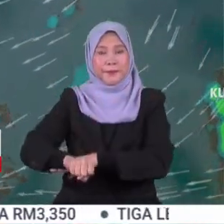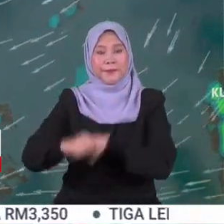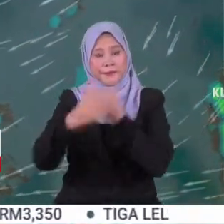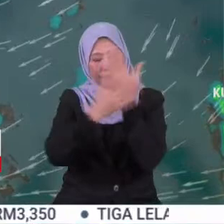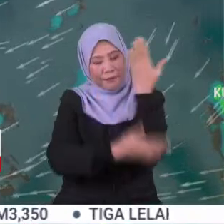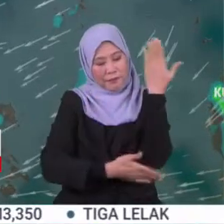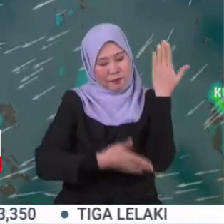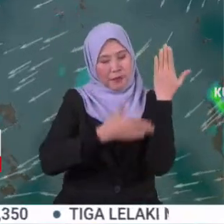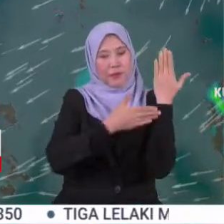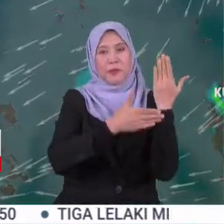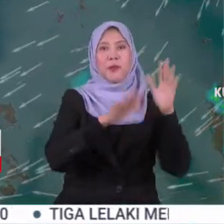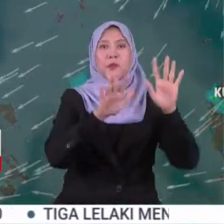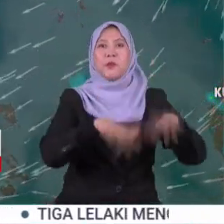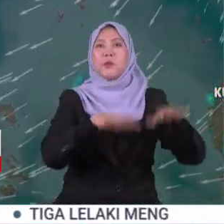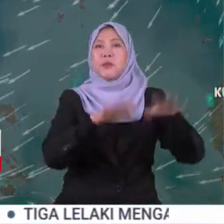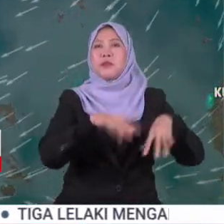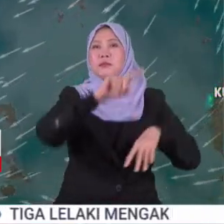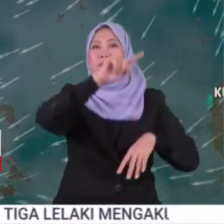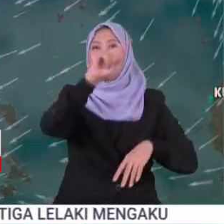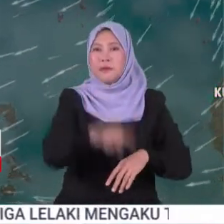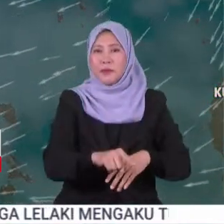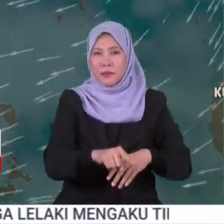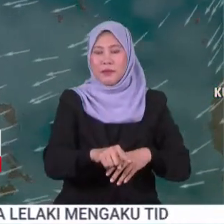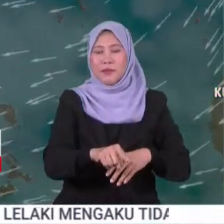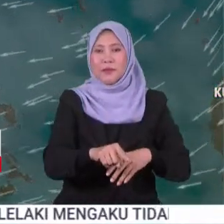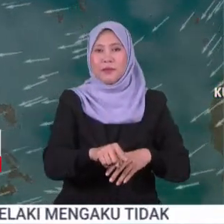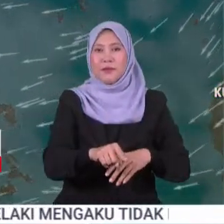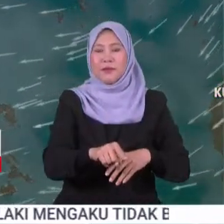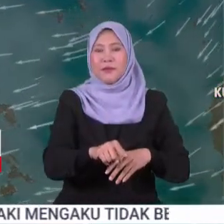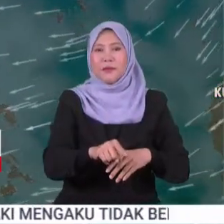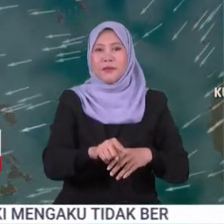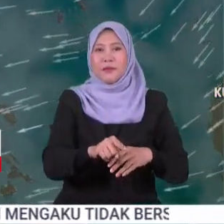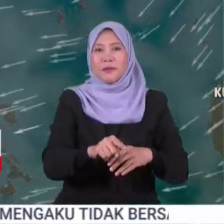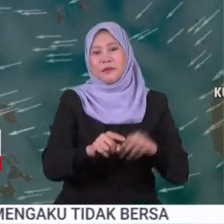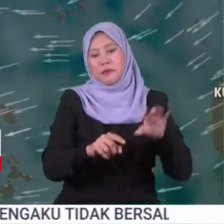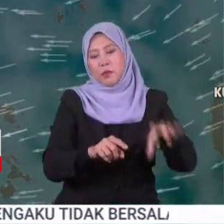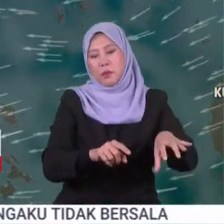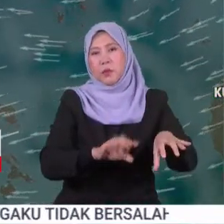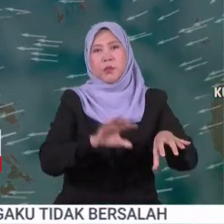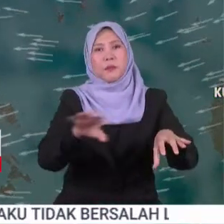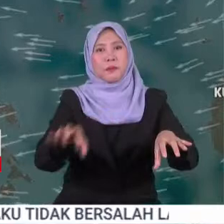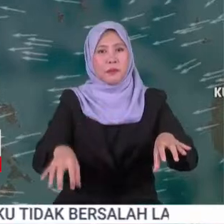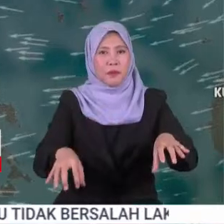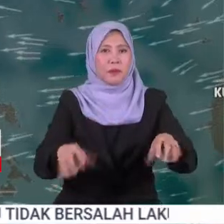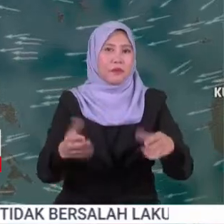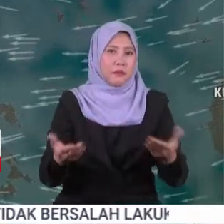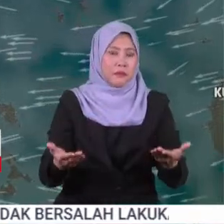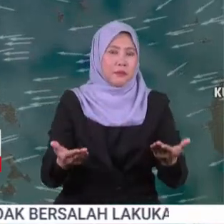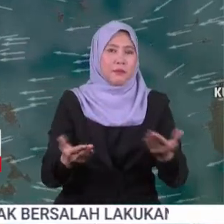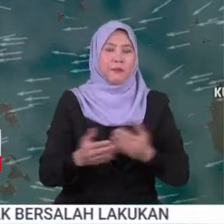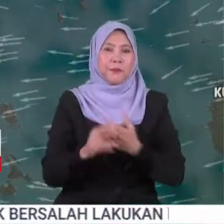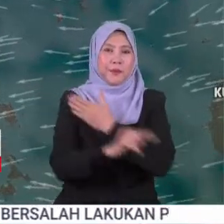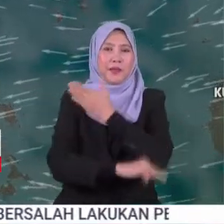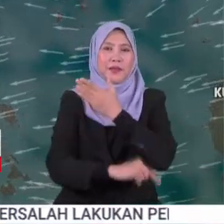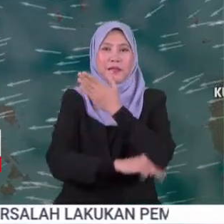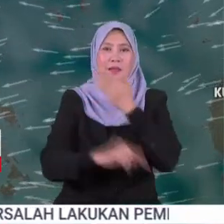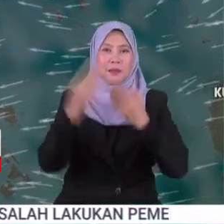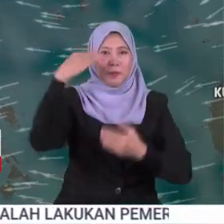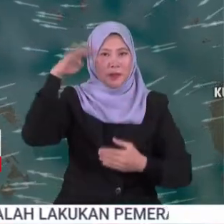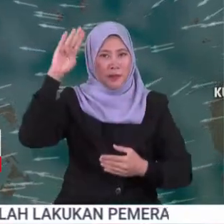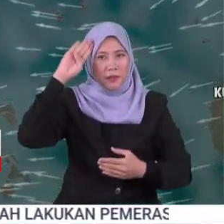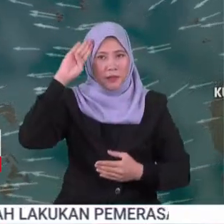semenanjung Malaysia, hujan dan darut petir dijangkakan boleh berlaku di satu dua tempat melibatkan negeri